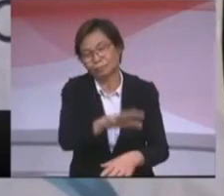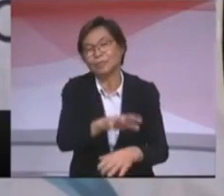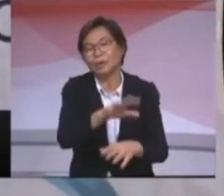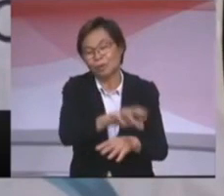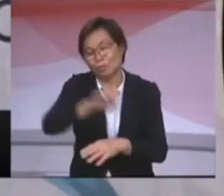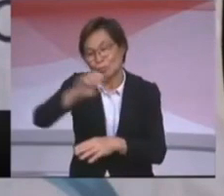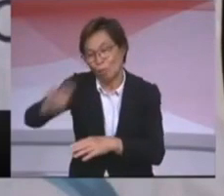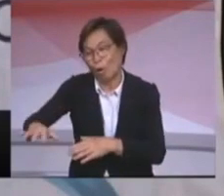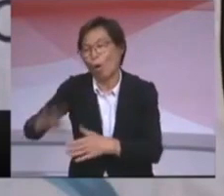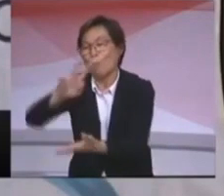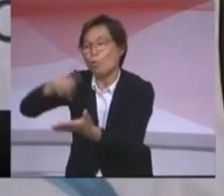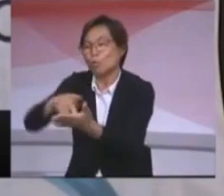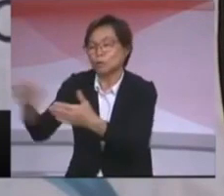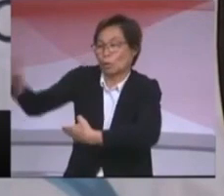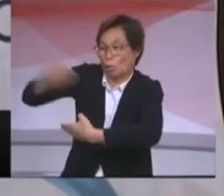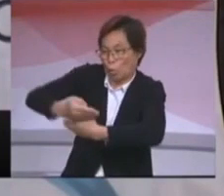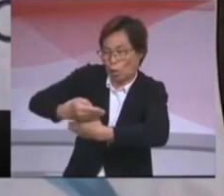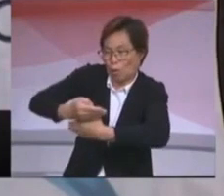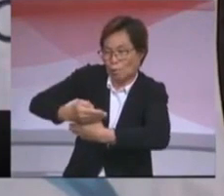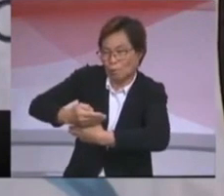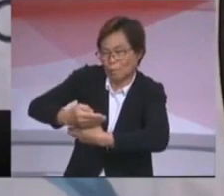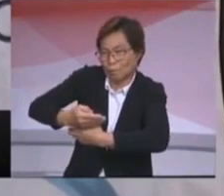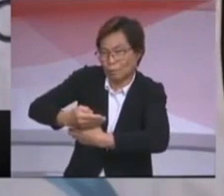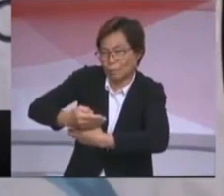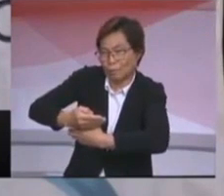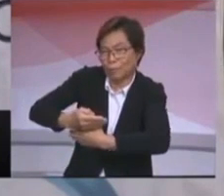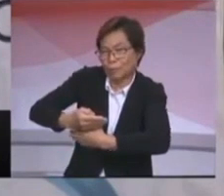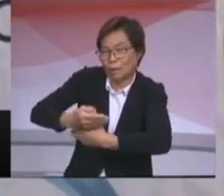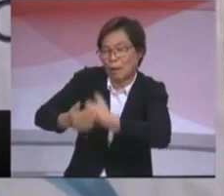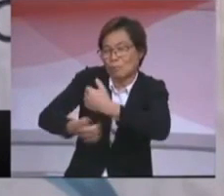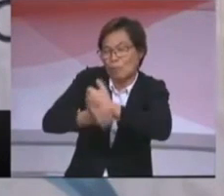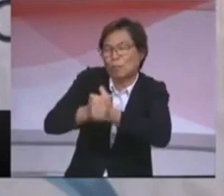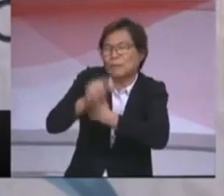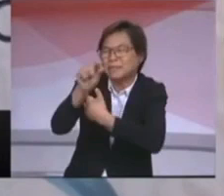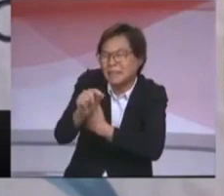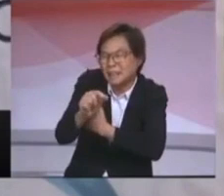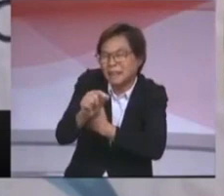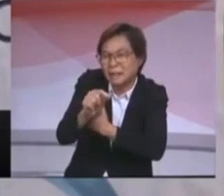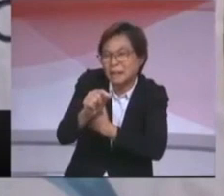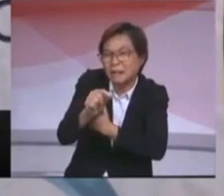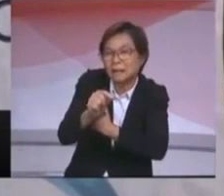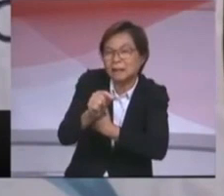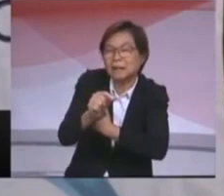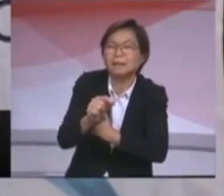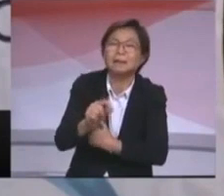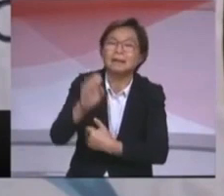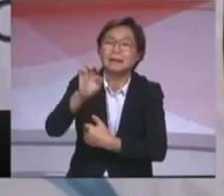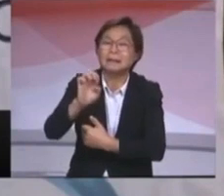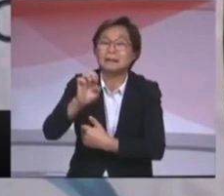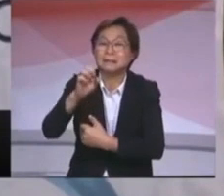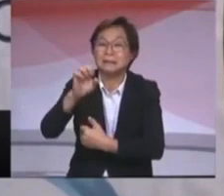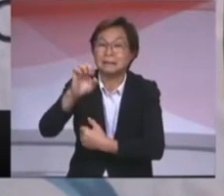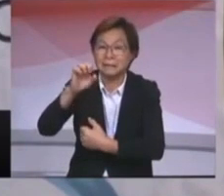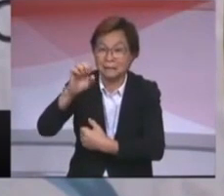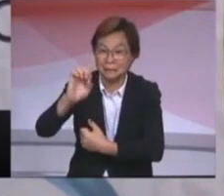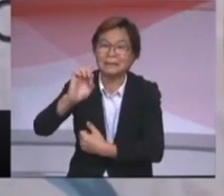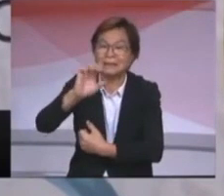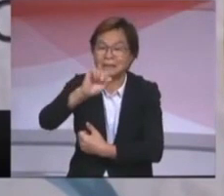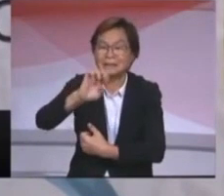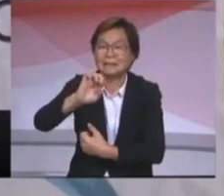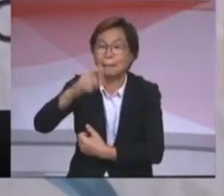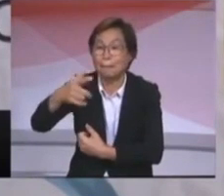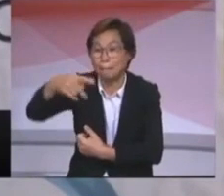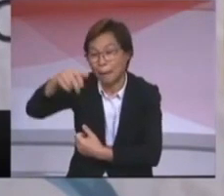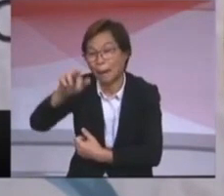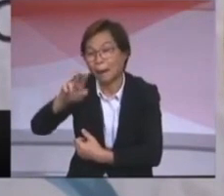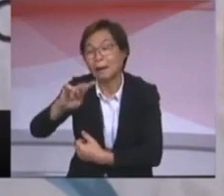ke pusat kuarantin dan rawatan COVID-19 berisiko rendah bomba di Sepanggar. Sehingga 30 Oktober